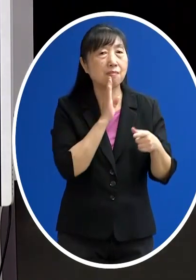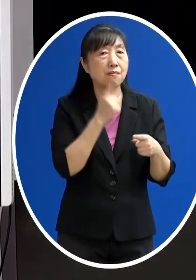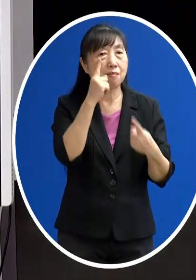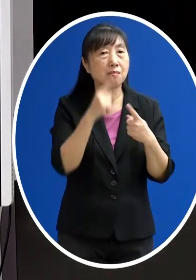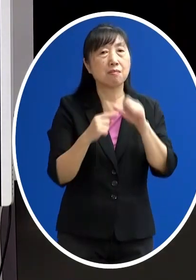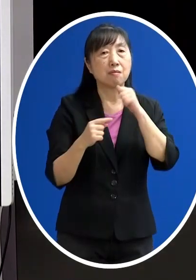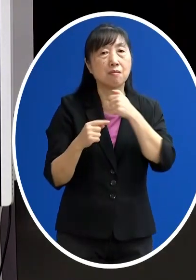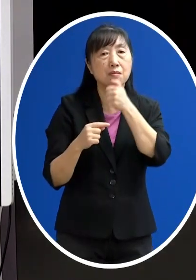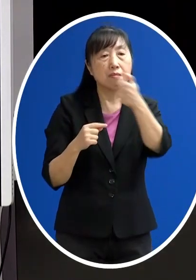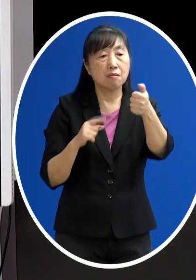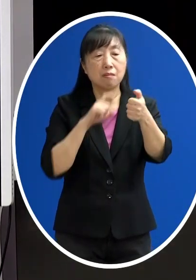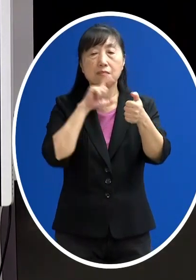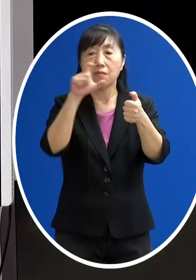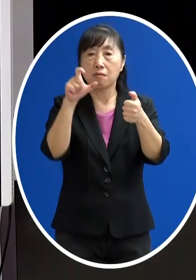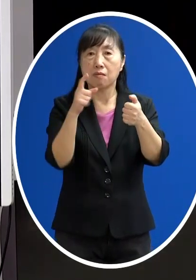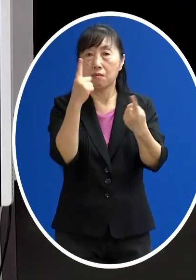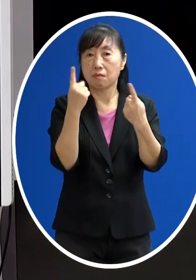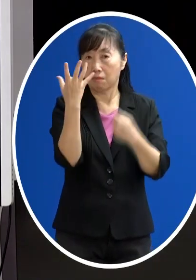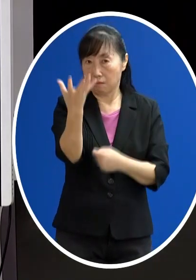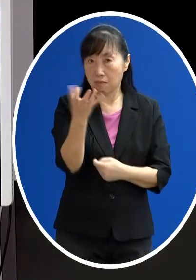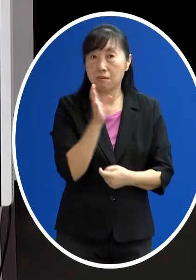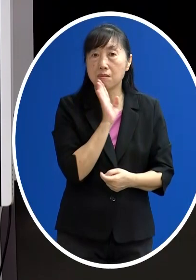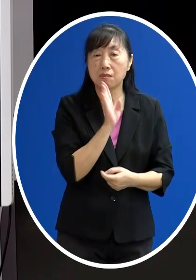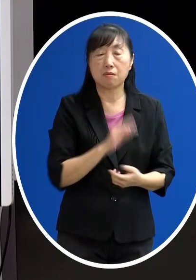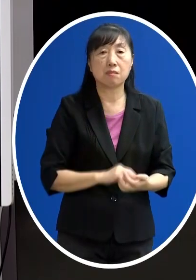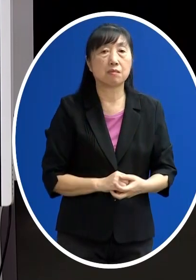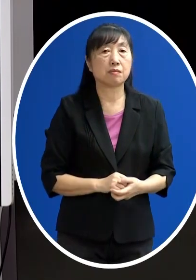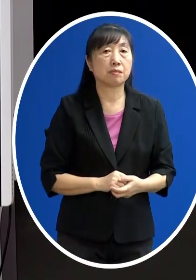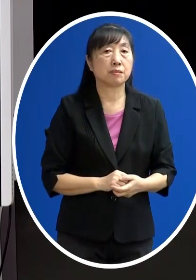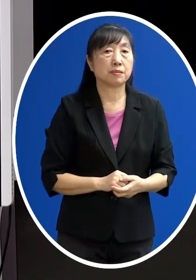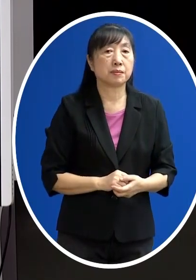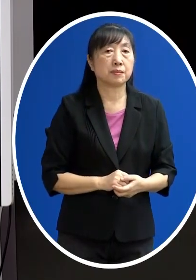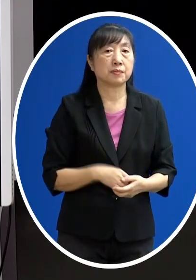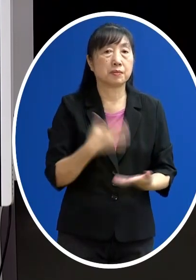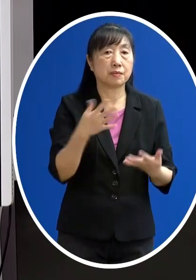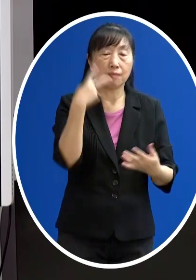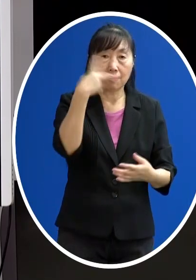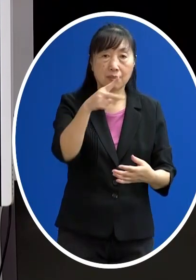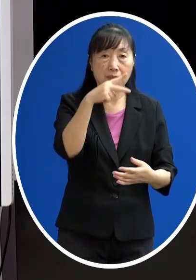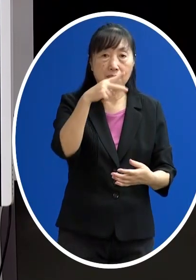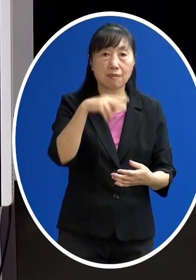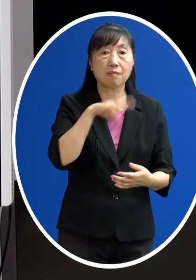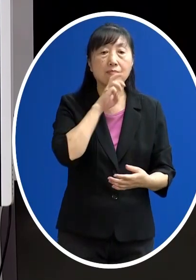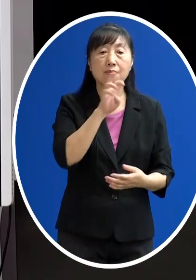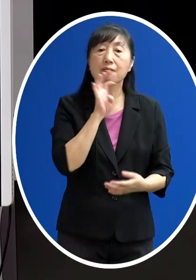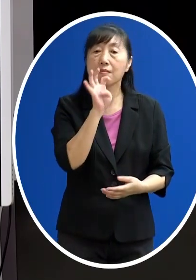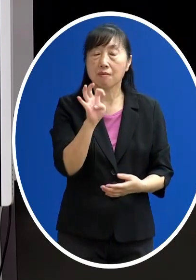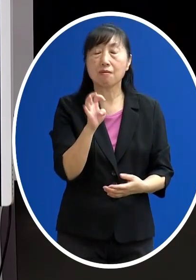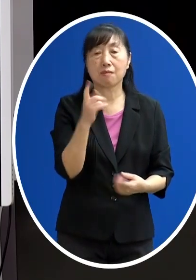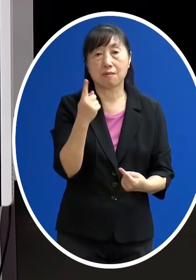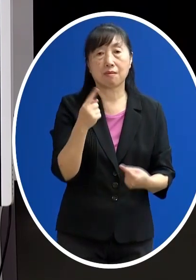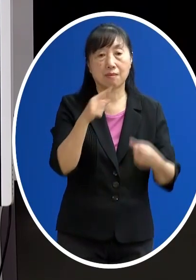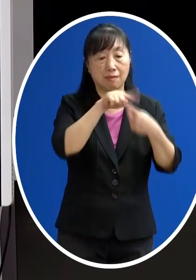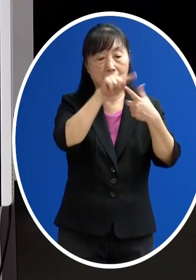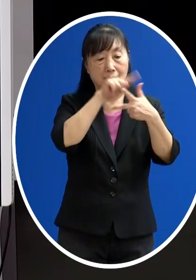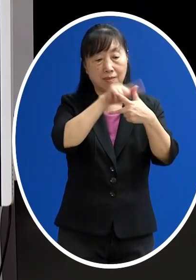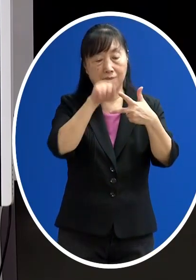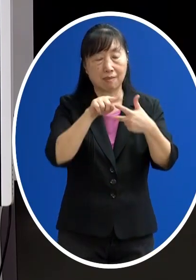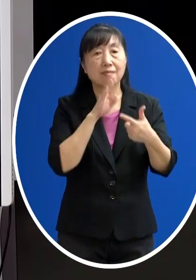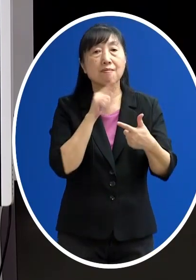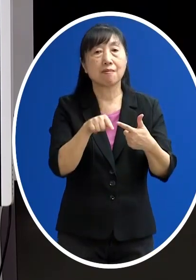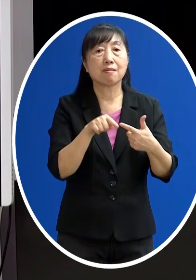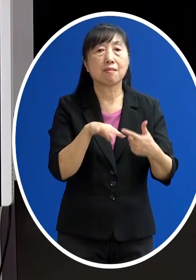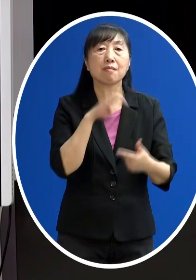中在50-60岁这个年龄层是占比是最高的哈。其实大概就是30-40岁这个年龄层，平均年龄大概是